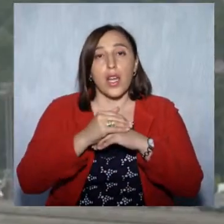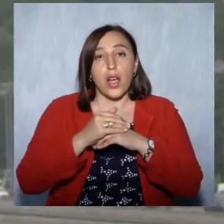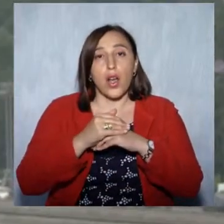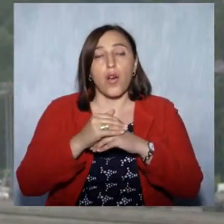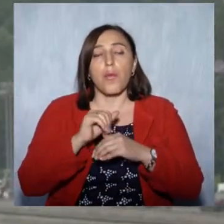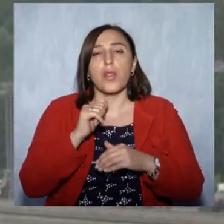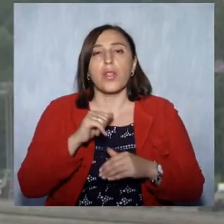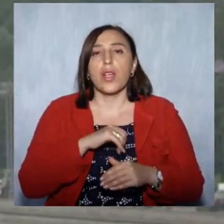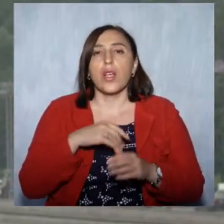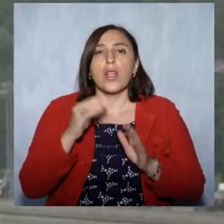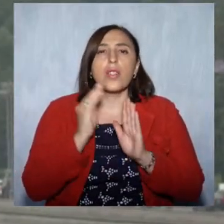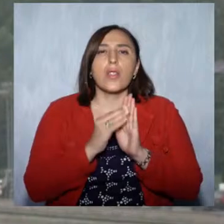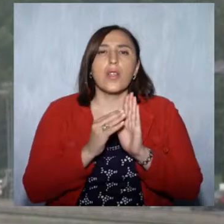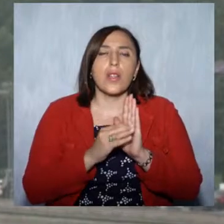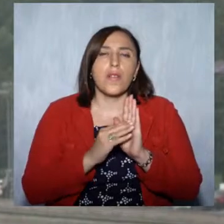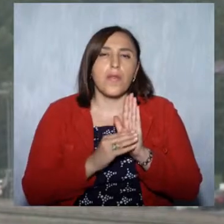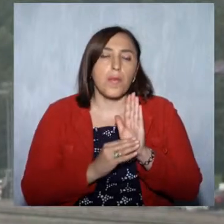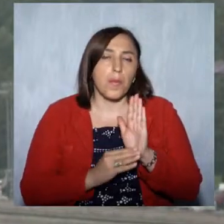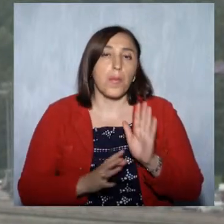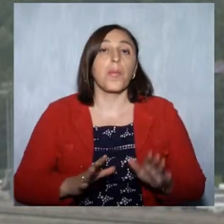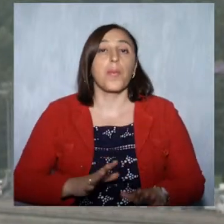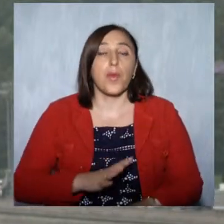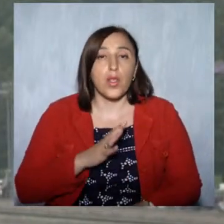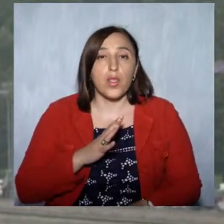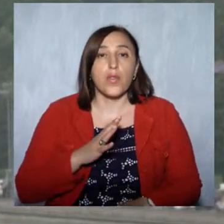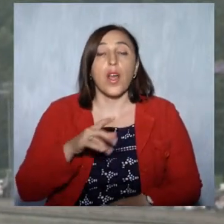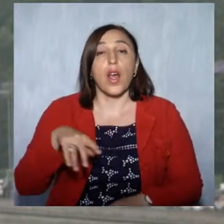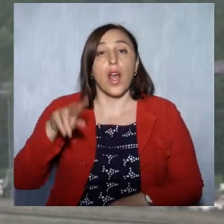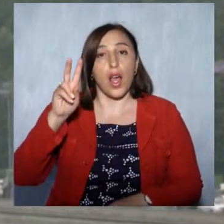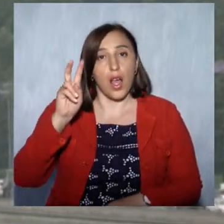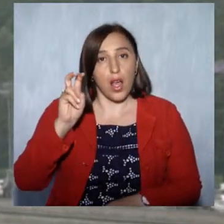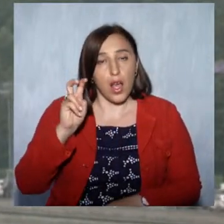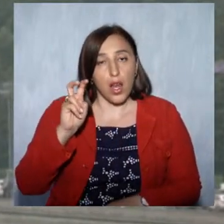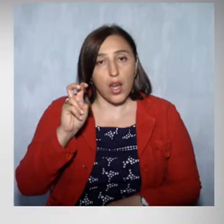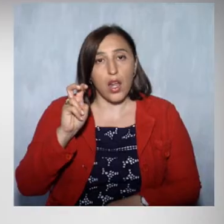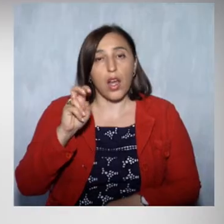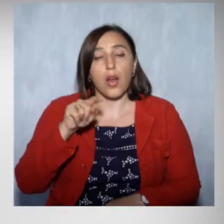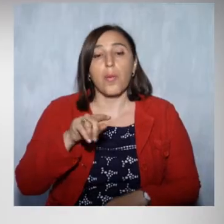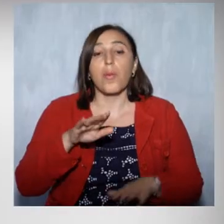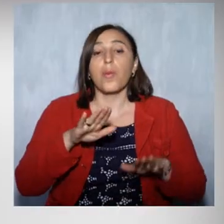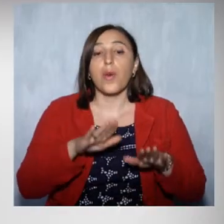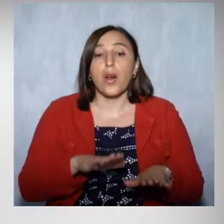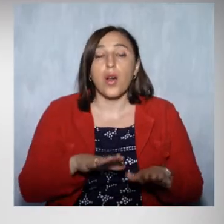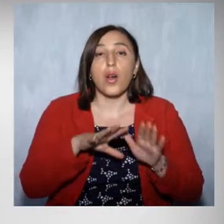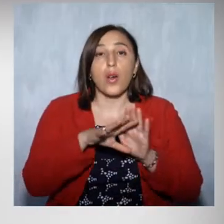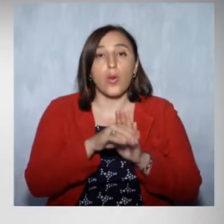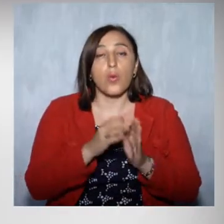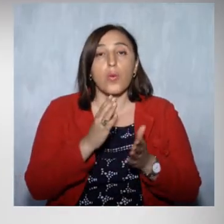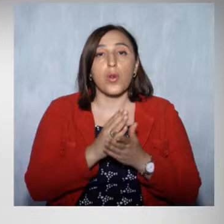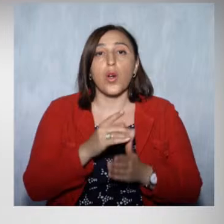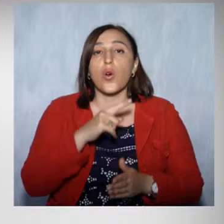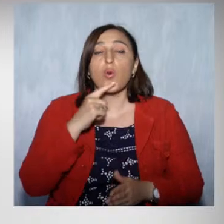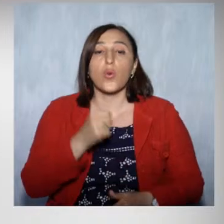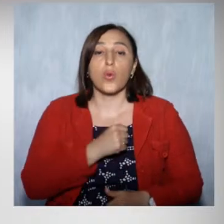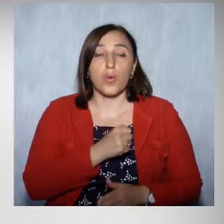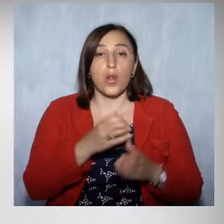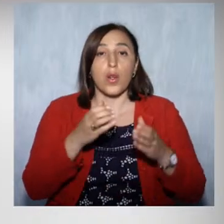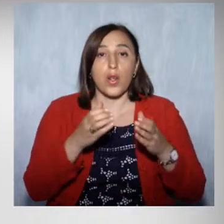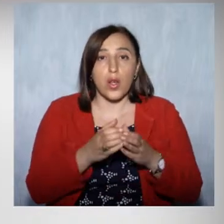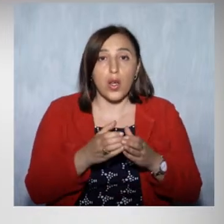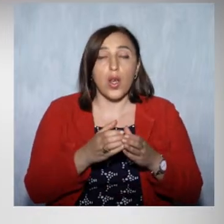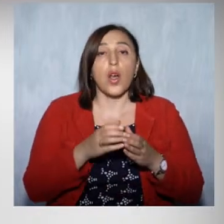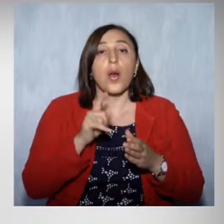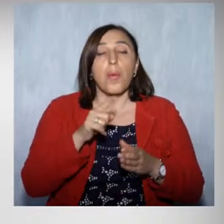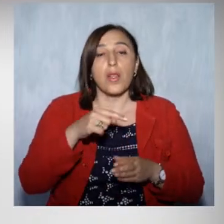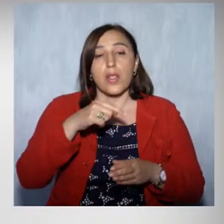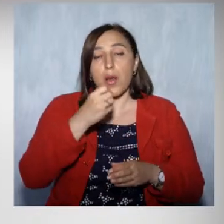ծավալուն հոդված է հրապարակել, որում նշված է իրավիճակը Լեռնային Ղարաբաղում, որտեղ տեղակայված է ռուսական զորախումբը, կրկին սրվել է Բաքուն և